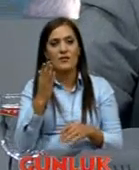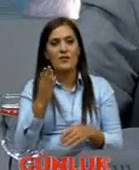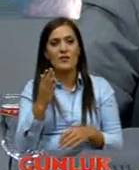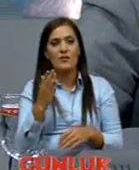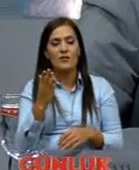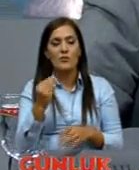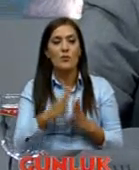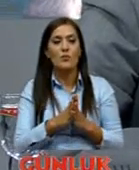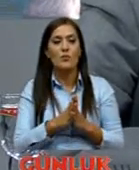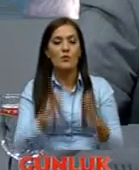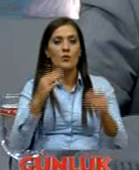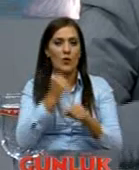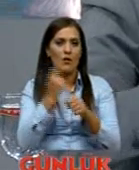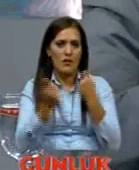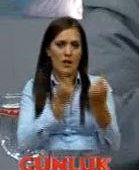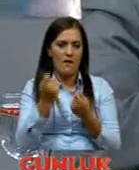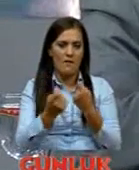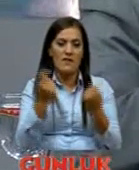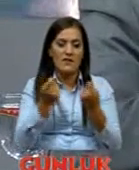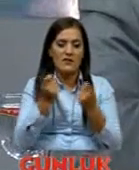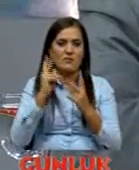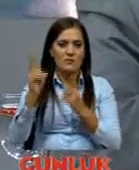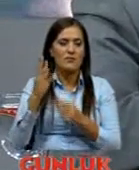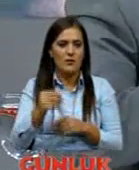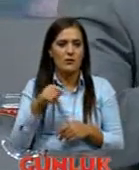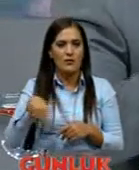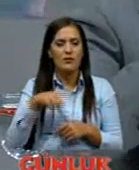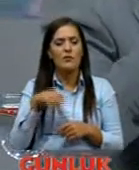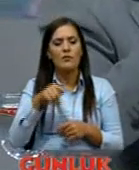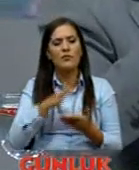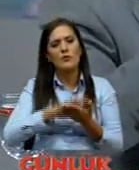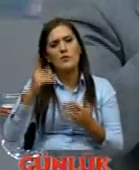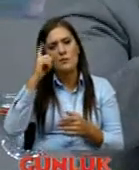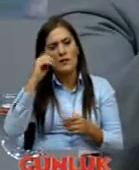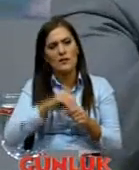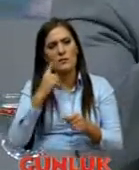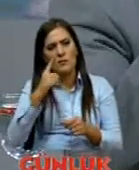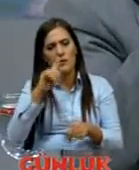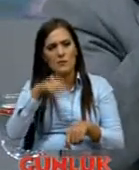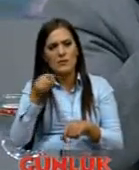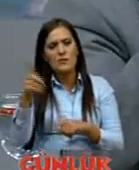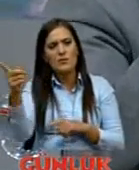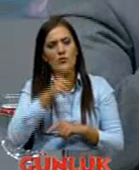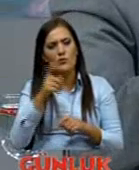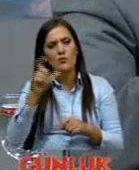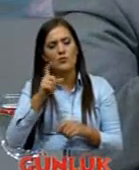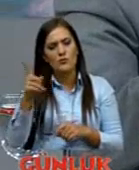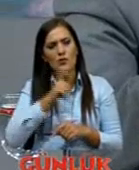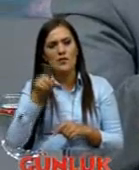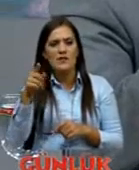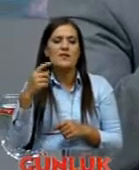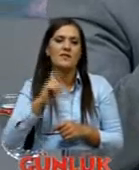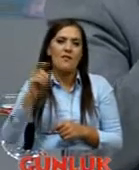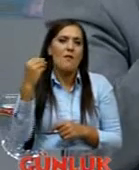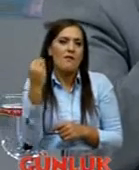mağdur değil mi? Büyük öne şey düşüyor, iş düşüyor. Yani tüketici düz mantıkla baktığımızda siz sorduğunuz sorunun cevabını da